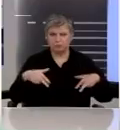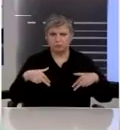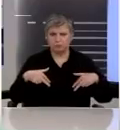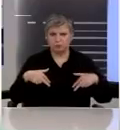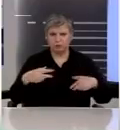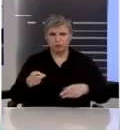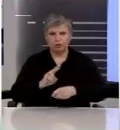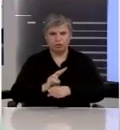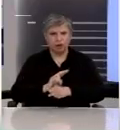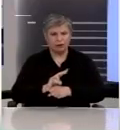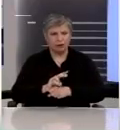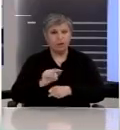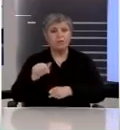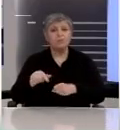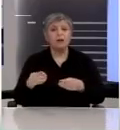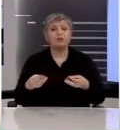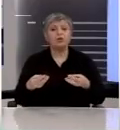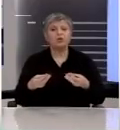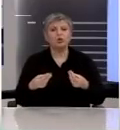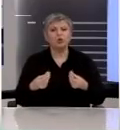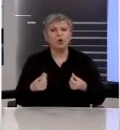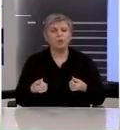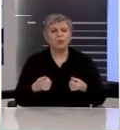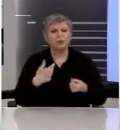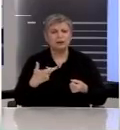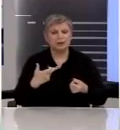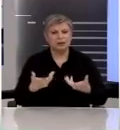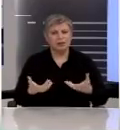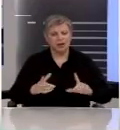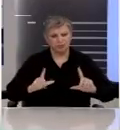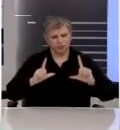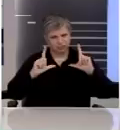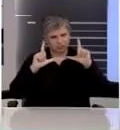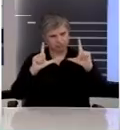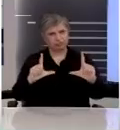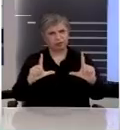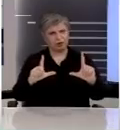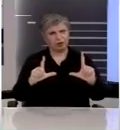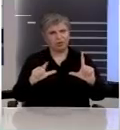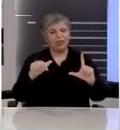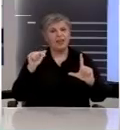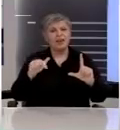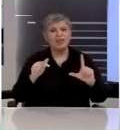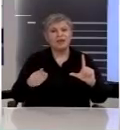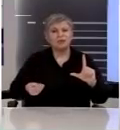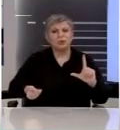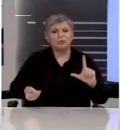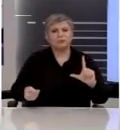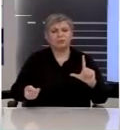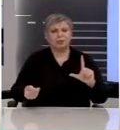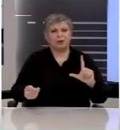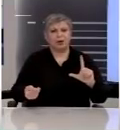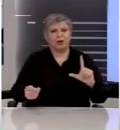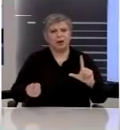ίστατη αθλειότητα, για τη χώρα αυτό είναι ίστατη αθλειότητα, να χρηματίζεται, είναι η μέγιστη μορφή